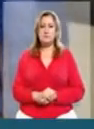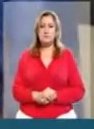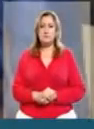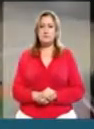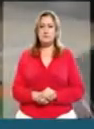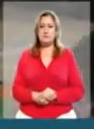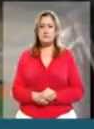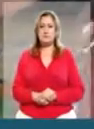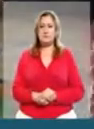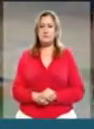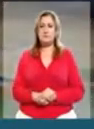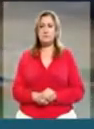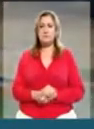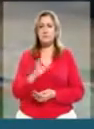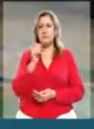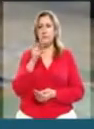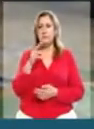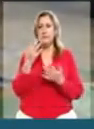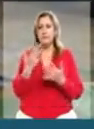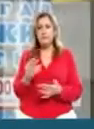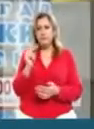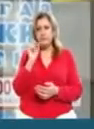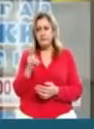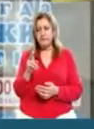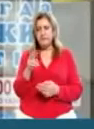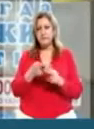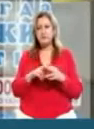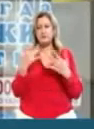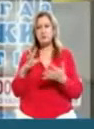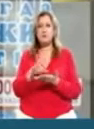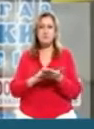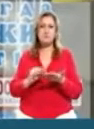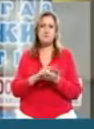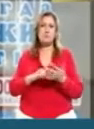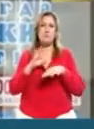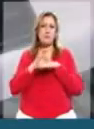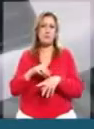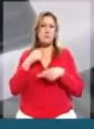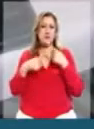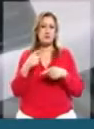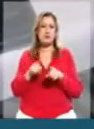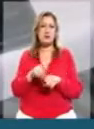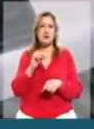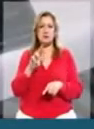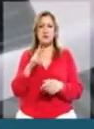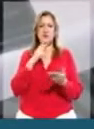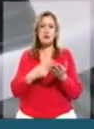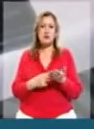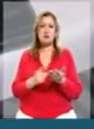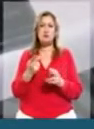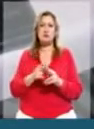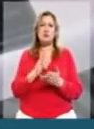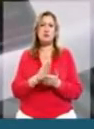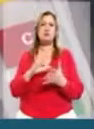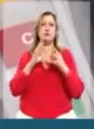Түбіртекті талап ет акциясы бұған дейін де бірнеше рет өткізілген. Нәтижелі екені дәлелді. Мақсат көлеңкелі экономикаға тосқауыл